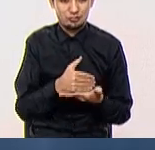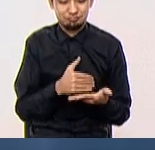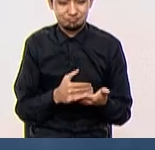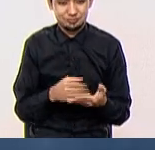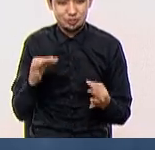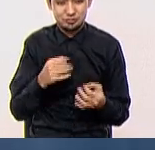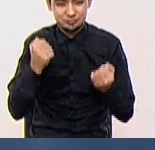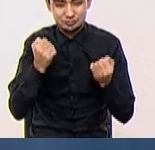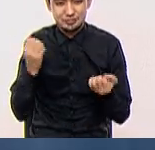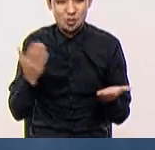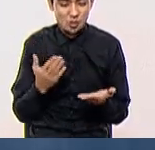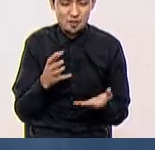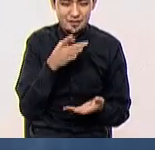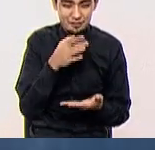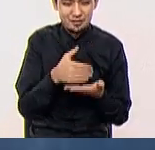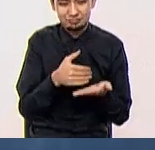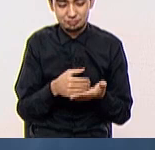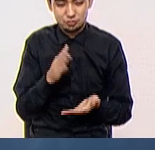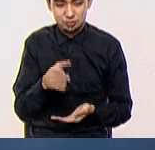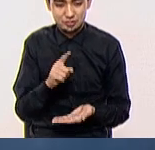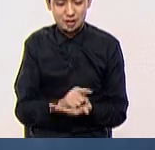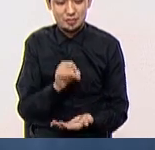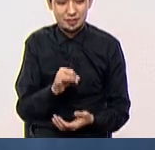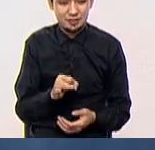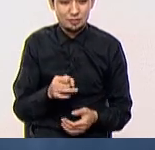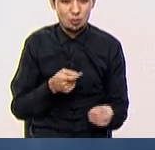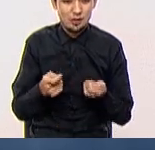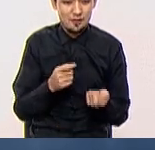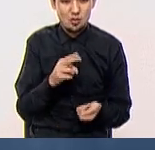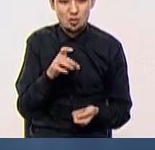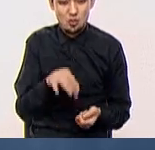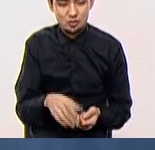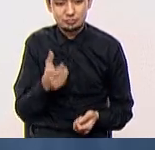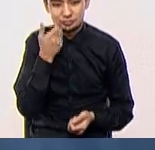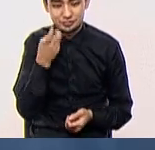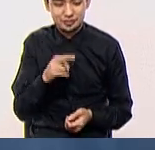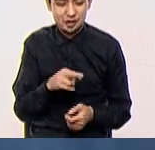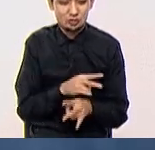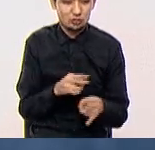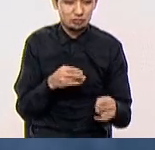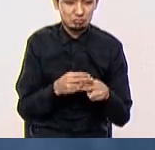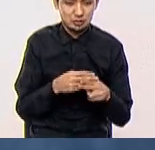жаттығу уақытын қамтамасыз ету ұсынылды. Сенімді басқарушы тарапынан кортты пайдалануға ешқандай кедергі болған жоқ.